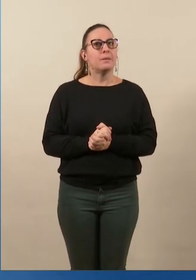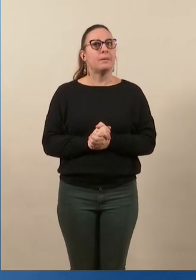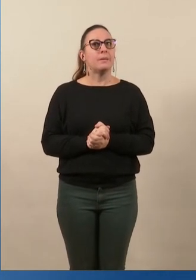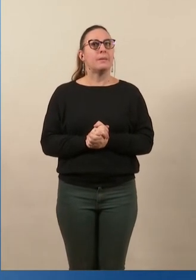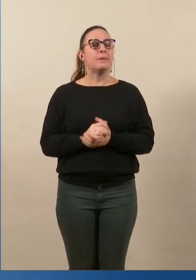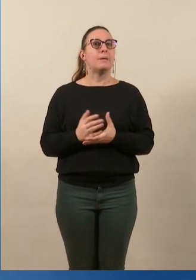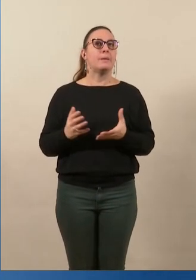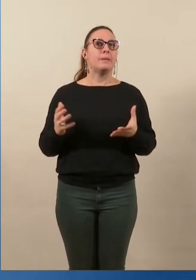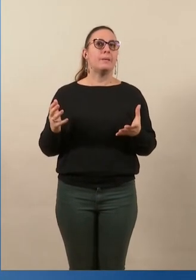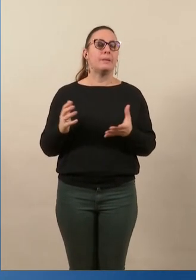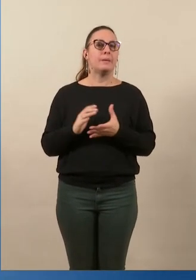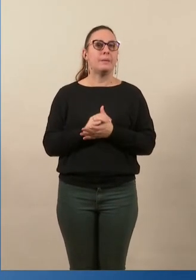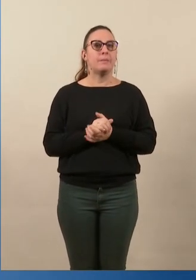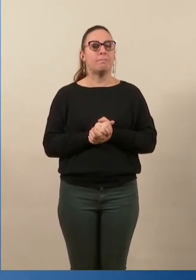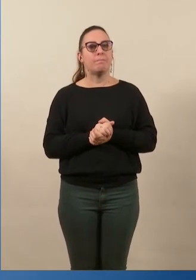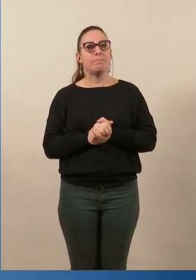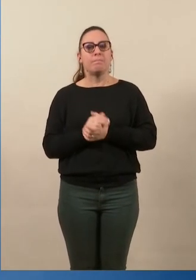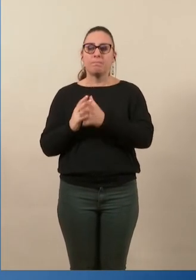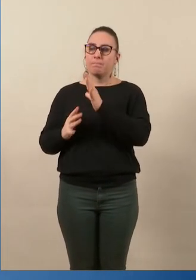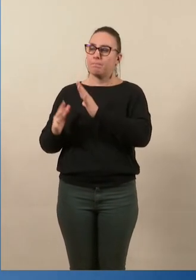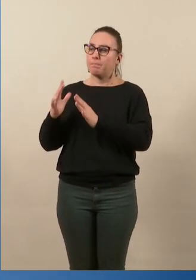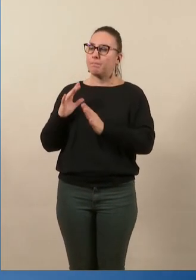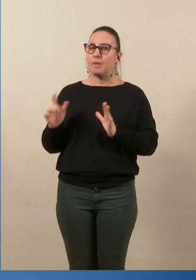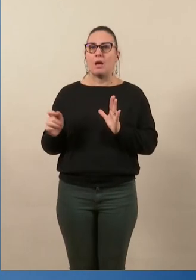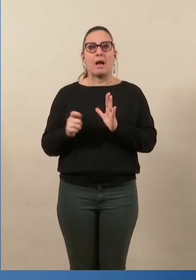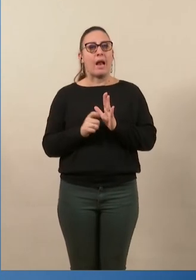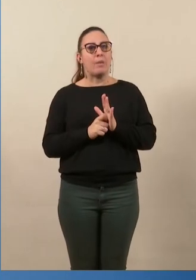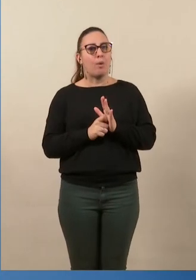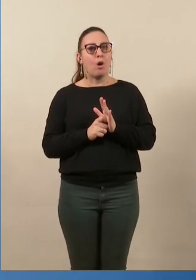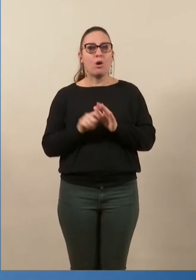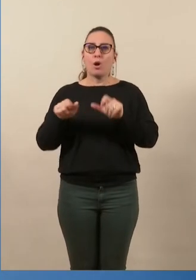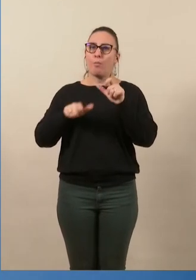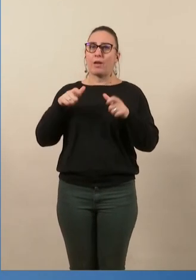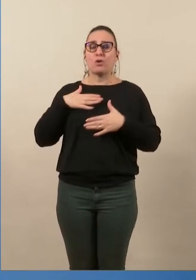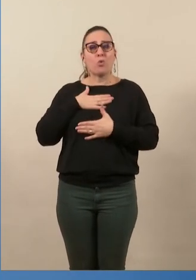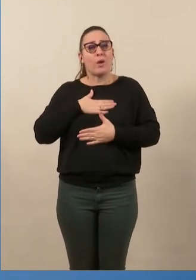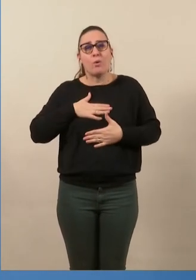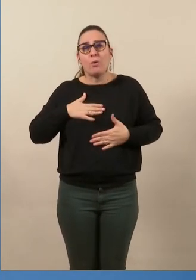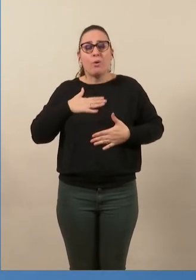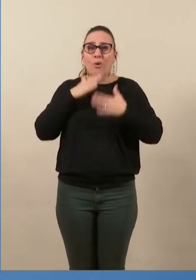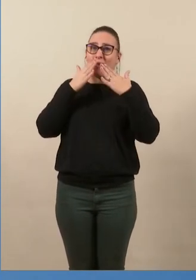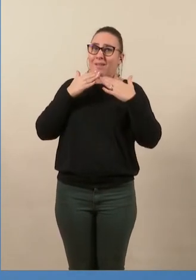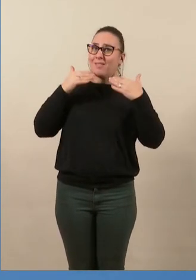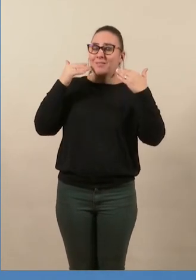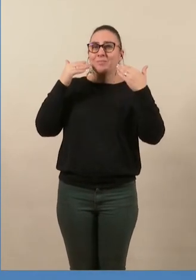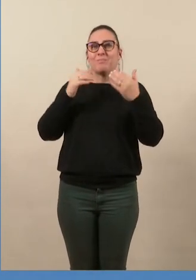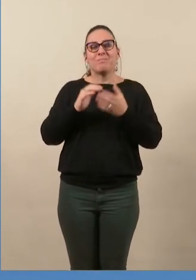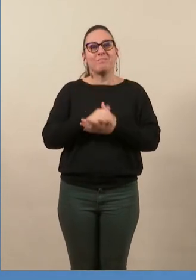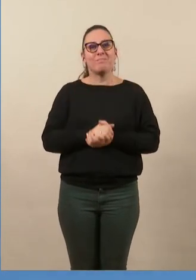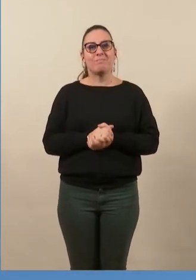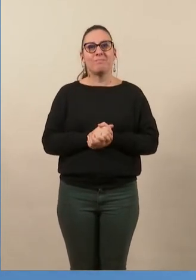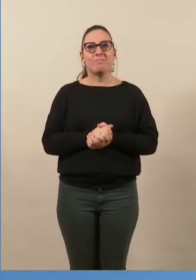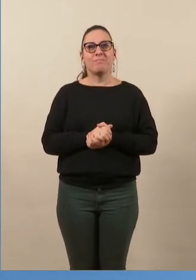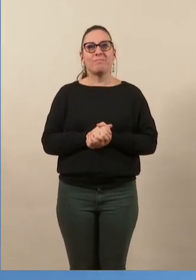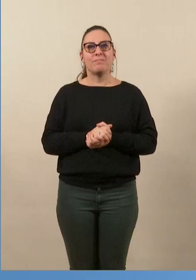euh à cette époque tout le monde était é assez joyeux j'ai envie de dire euh